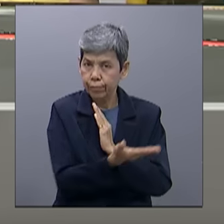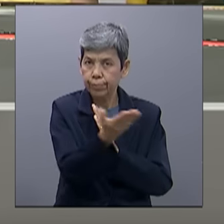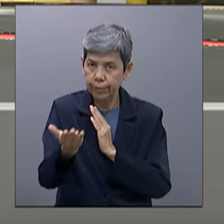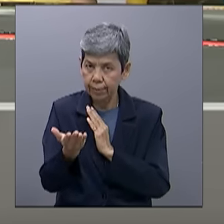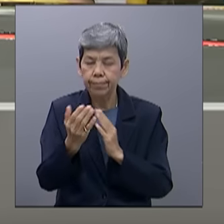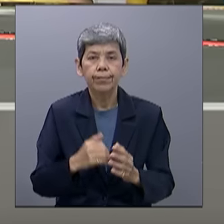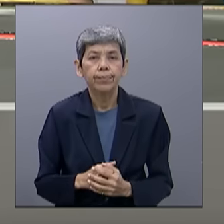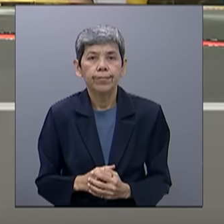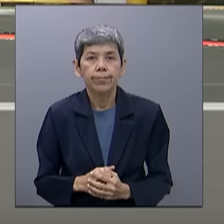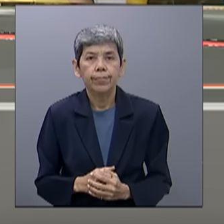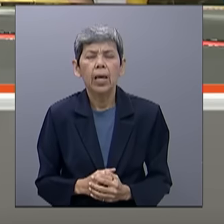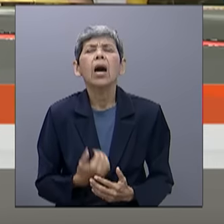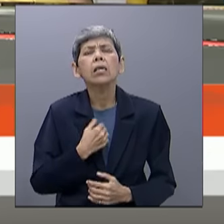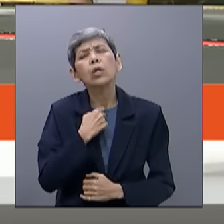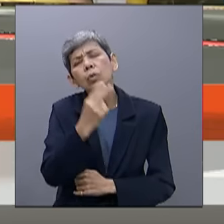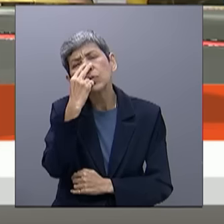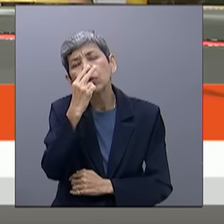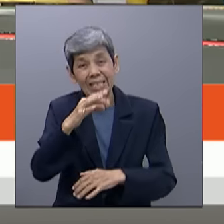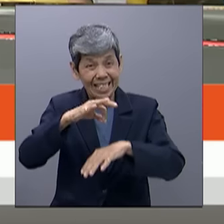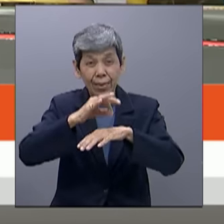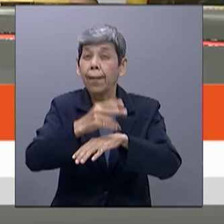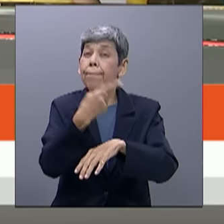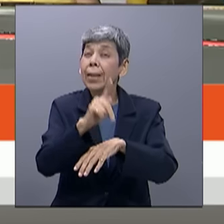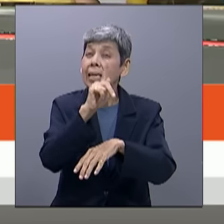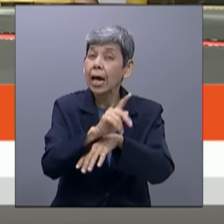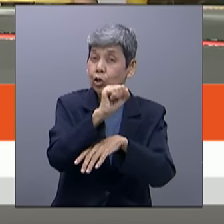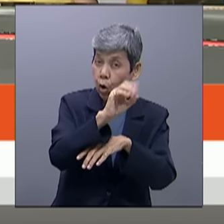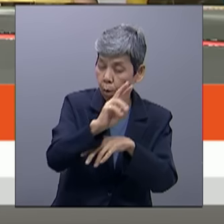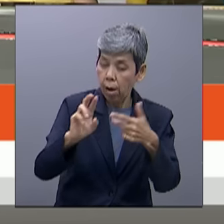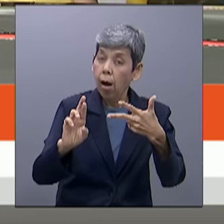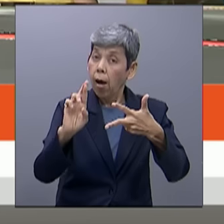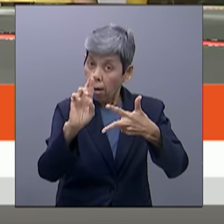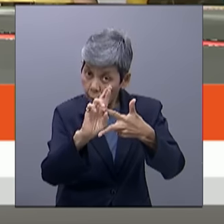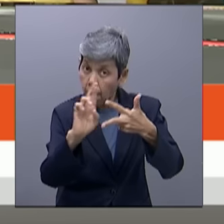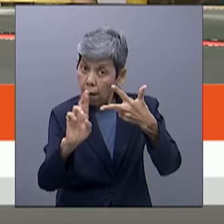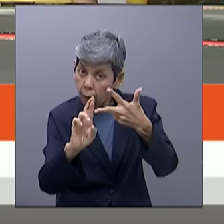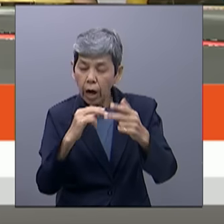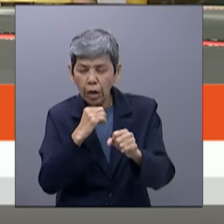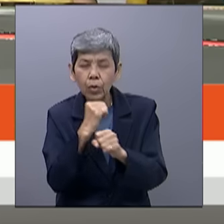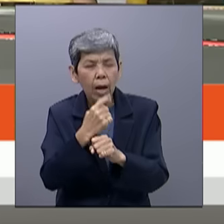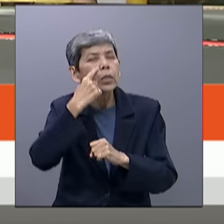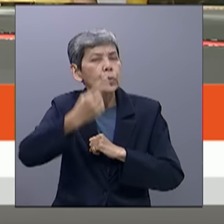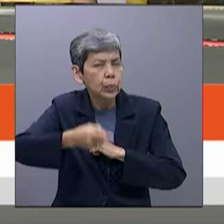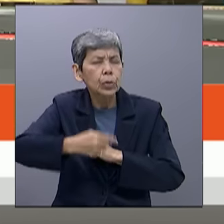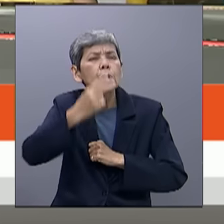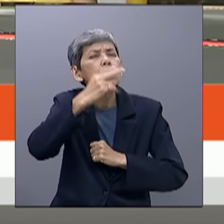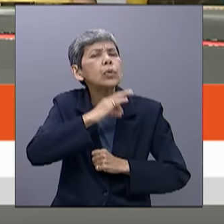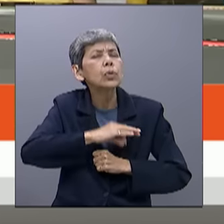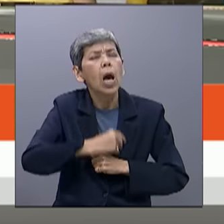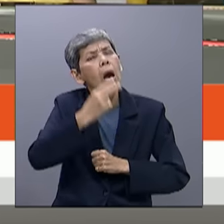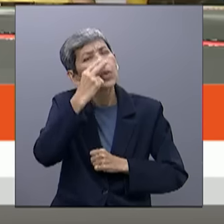ที่เคารพครับ ค่ะอาจารย์คะดูแล้วนะตำแหน่งประธานสภาแล้วก็รองประธานวุฒิสภาก็ไม่น่าจะพลิกโผอะไรถ้าเป็นอย่างนั้นอาจารย์มองว่าภาพ